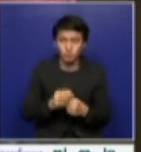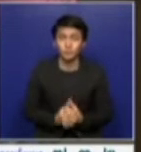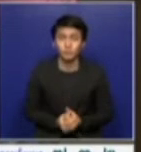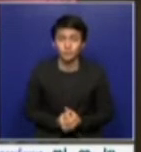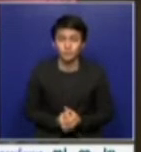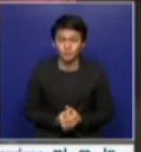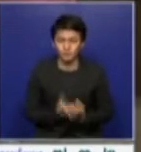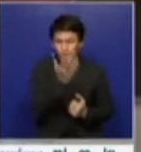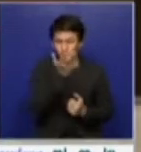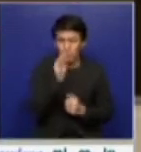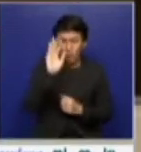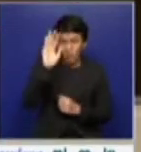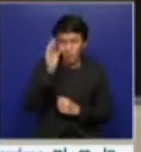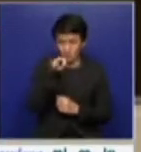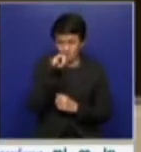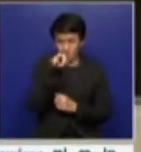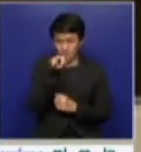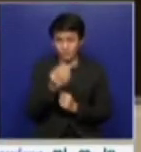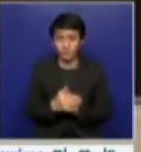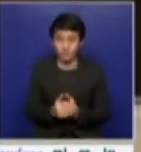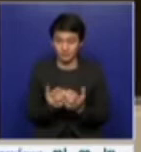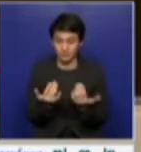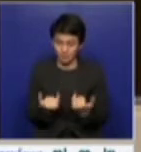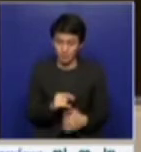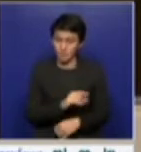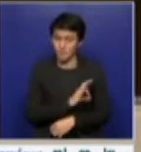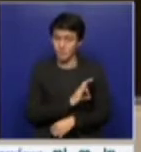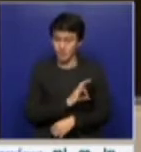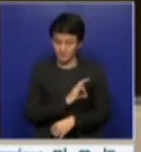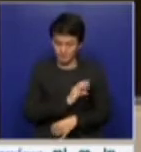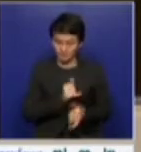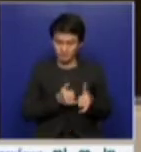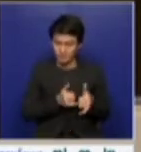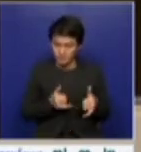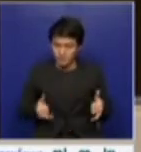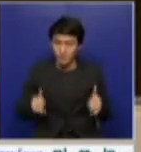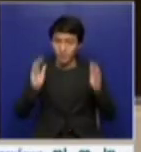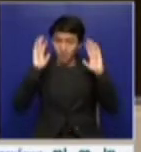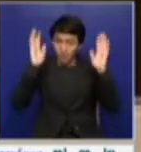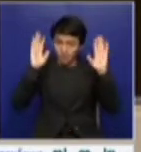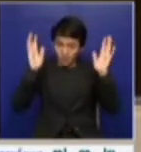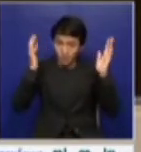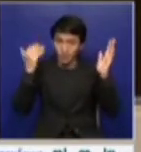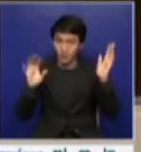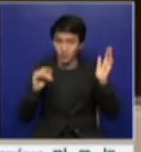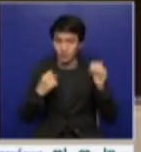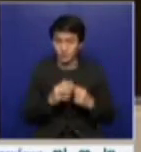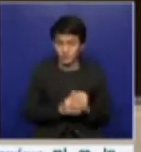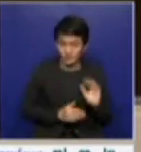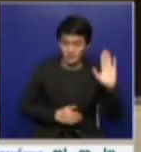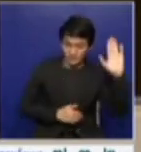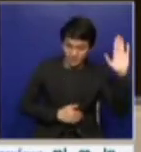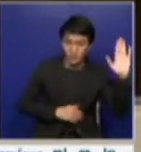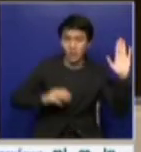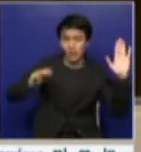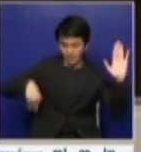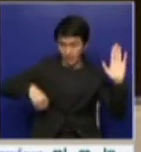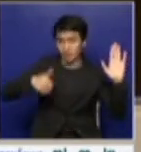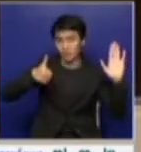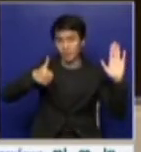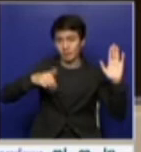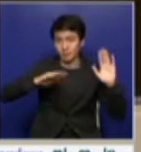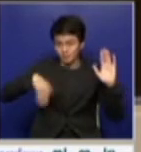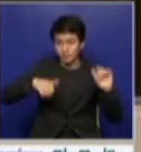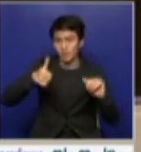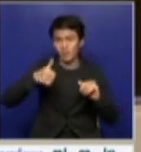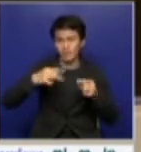รถนะครับว่าสิ่งที่ท่านมาชิกพูดไปทั้งหมดนั้นอีกฝ่ายหนึ่งมีสิทธิ์ที่จะชี้แจงภายหลังทั้งสิ้นครับไม่